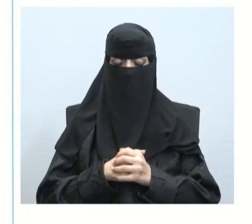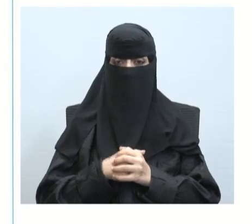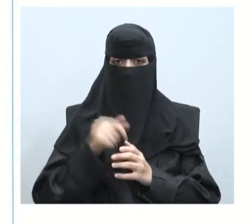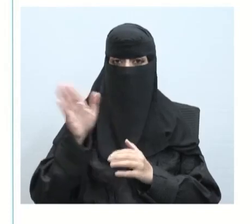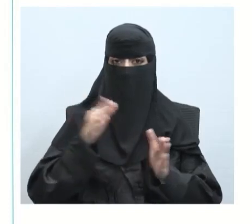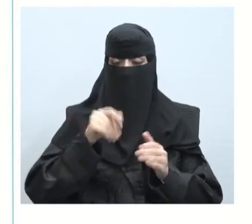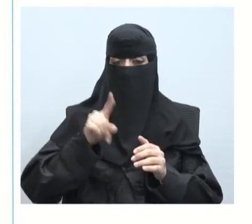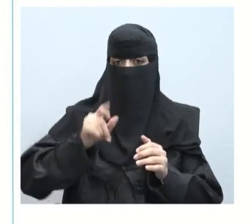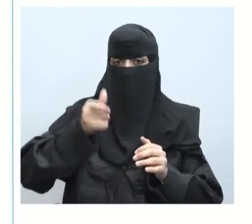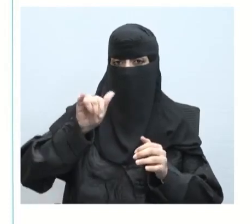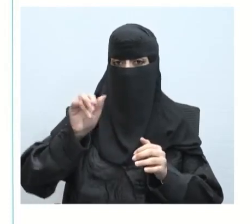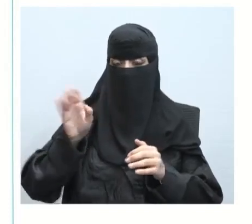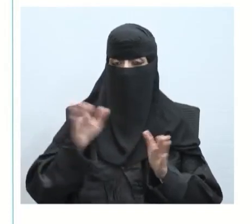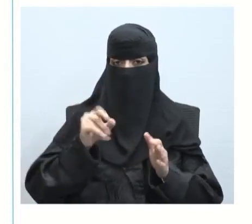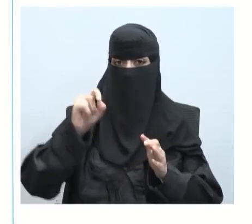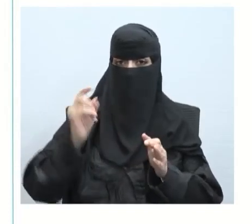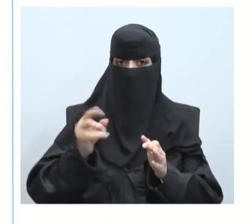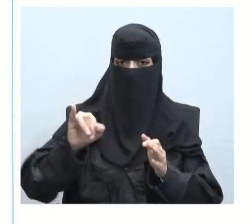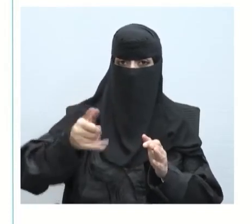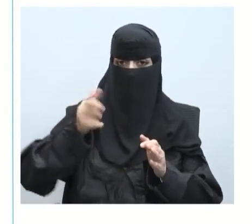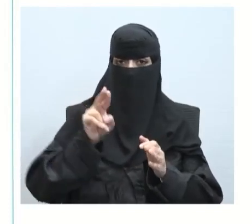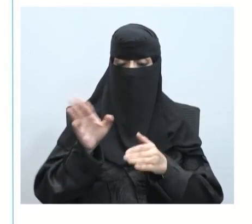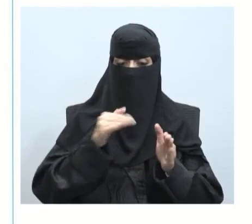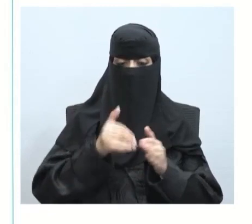والباي فورمات للاتصال مع الأردوينو.